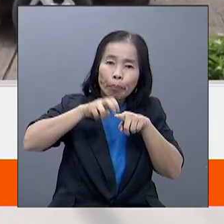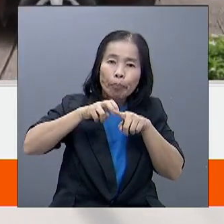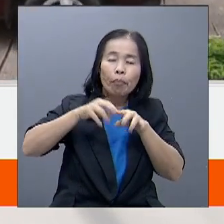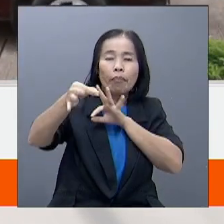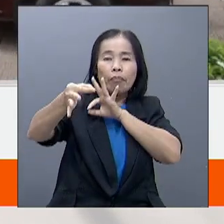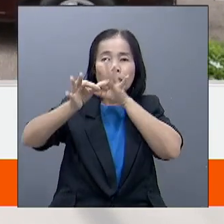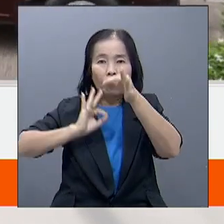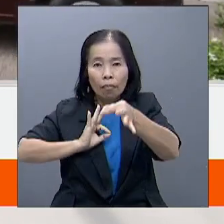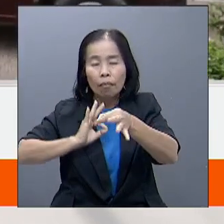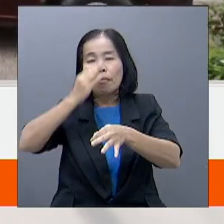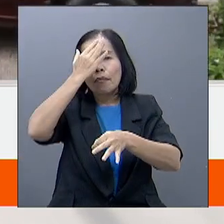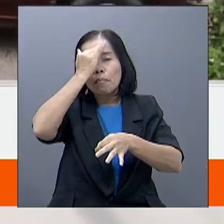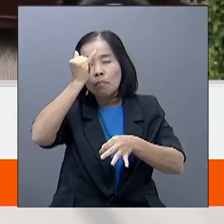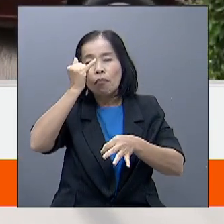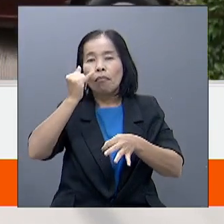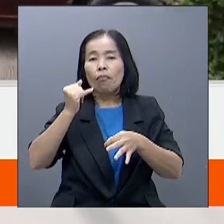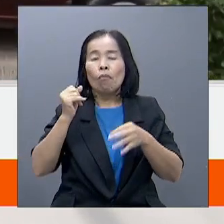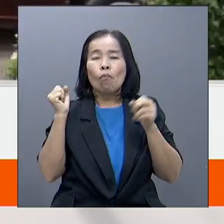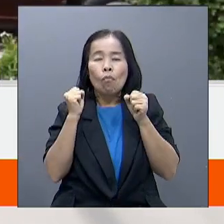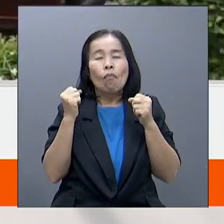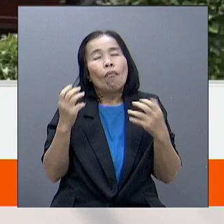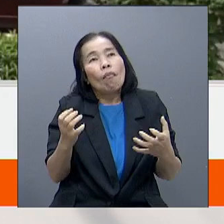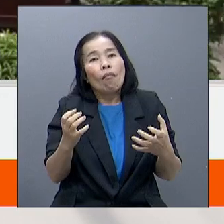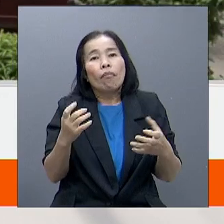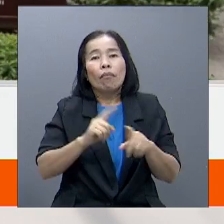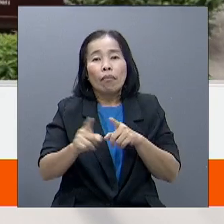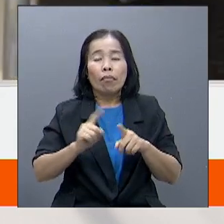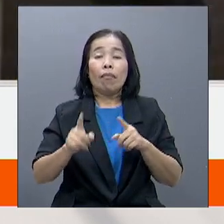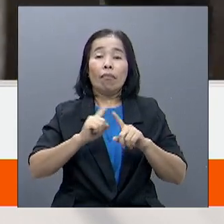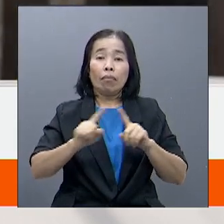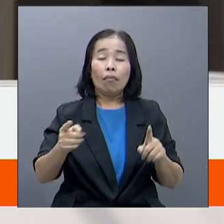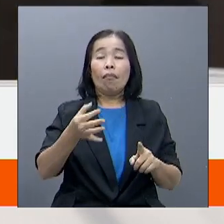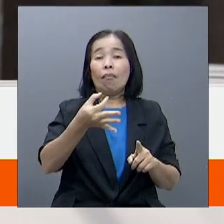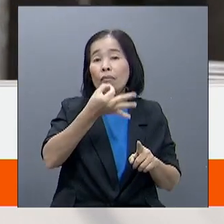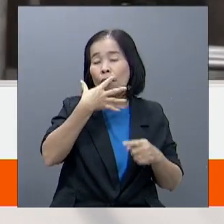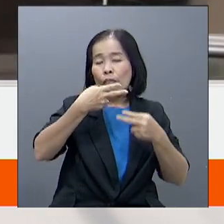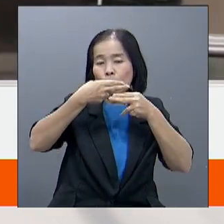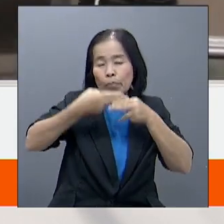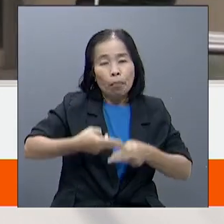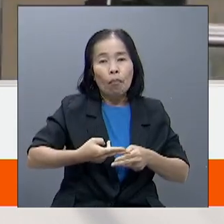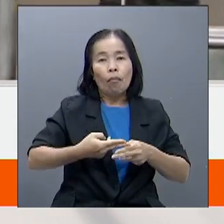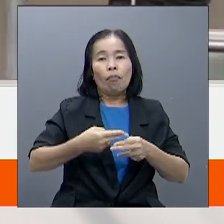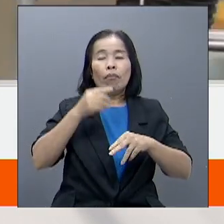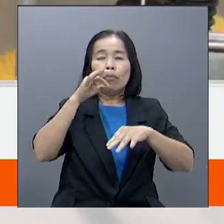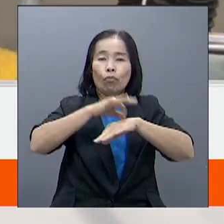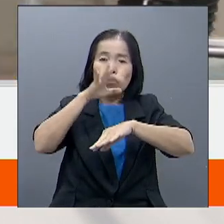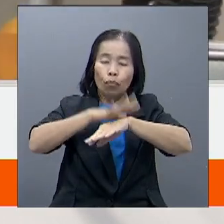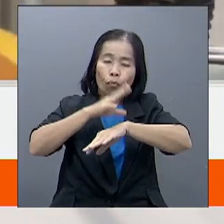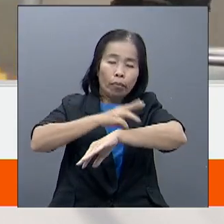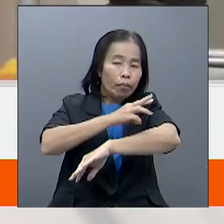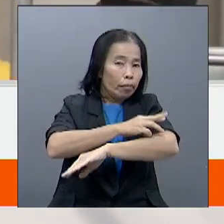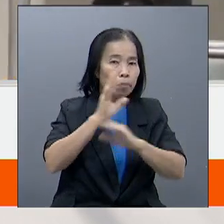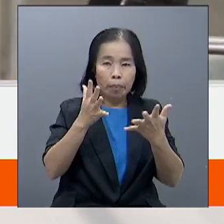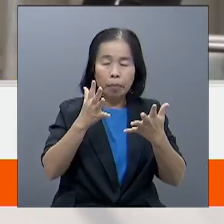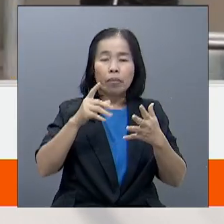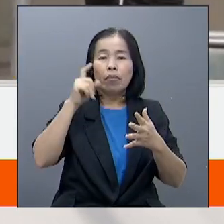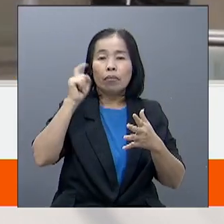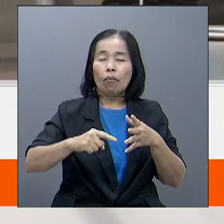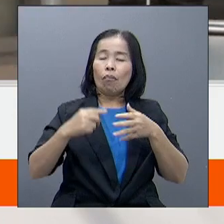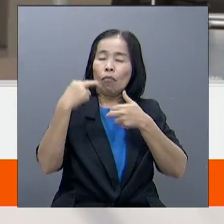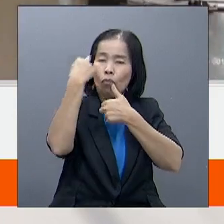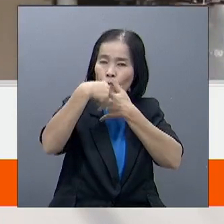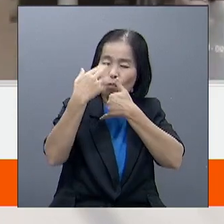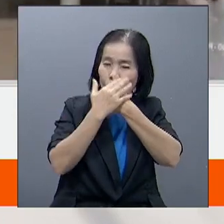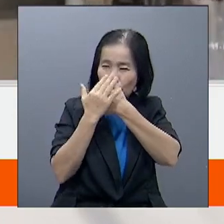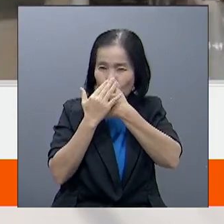อกนะครับอันเนี้ยมันไม่มียารักษาโดยเฉพาะของแต่ว่าจะต้องดูแลน ะ จนกระทั่งใน